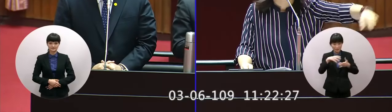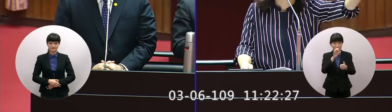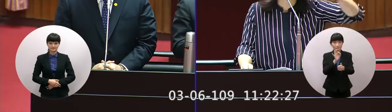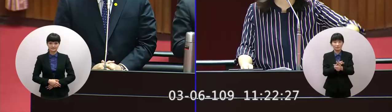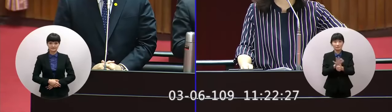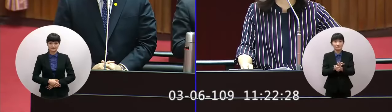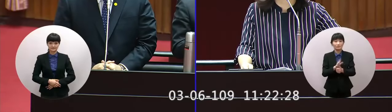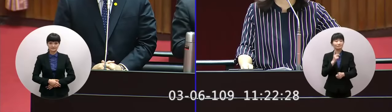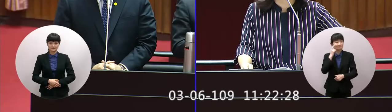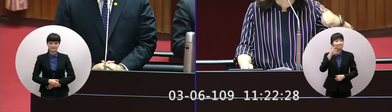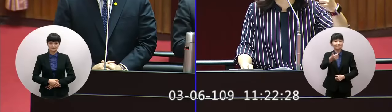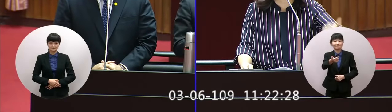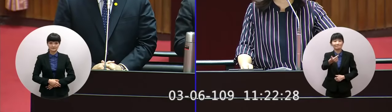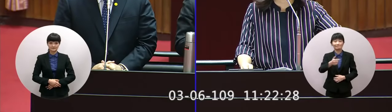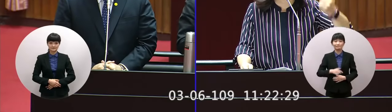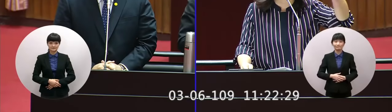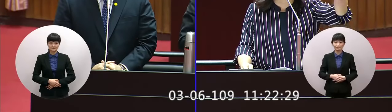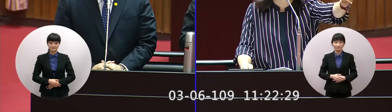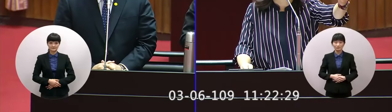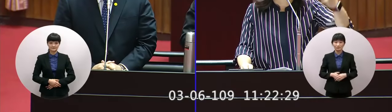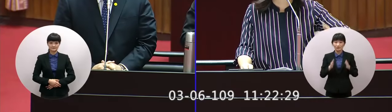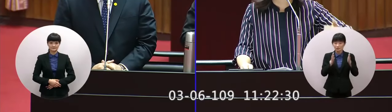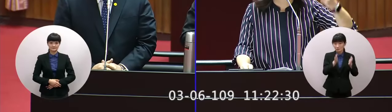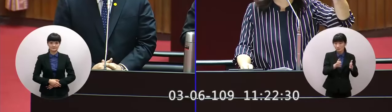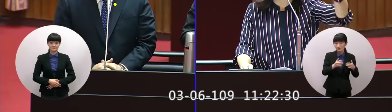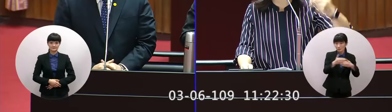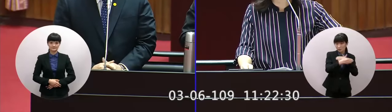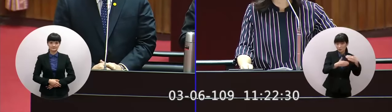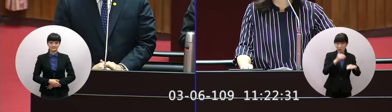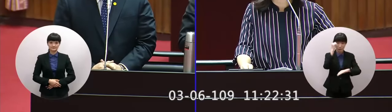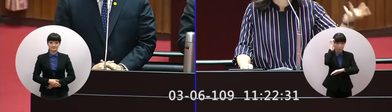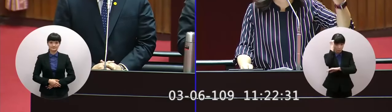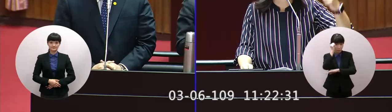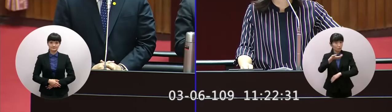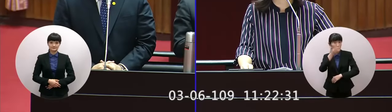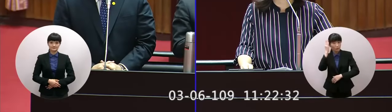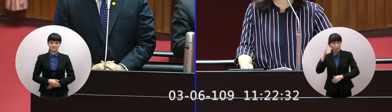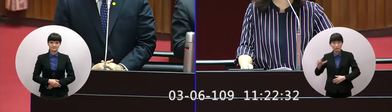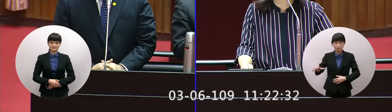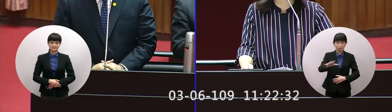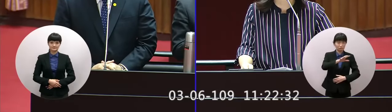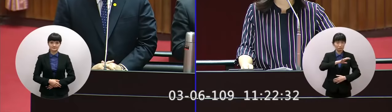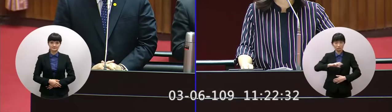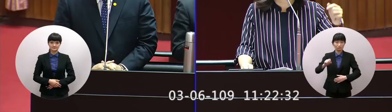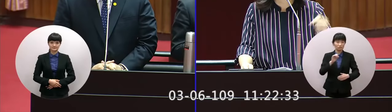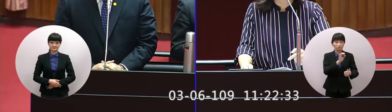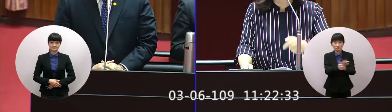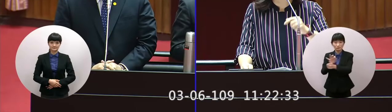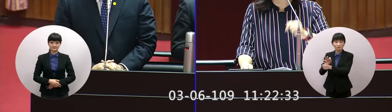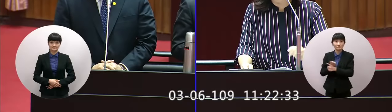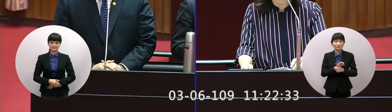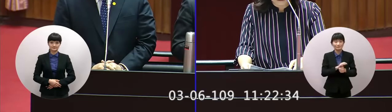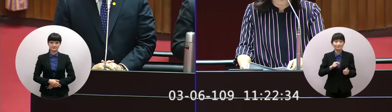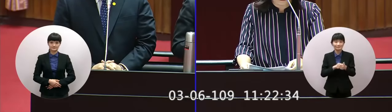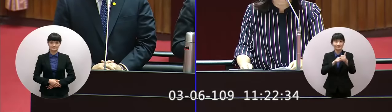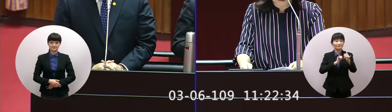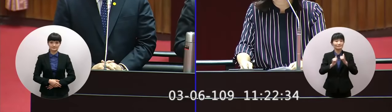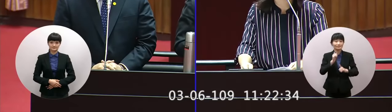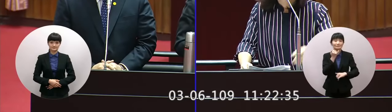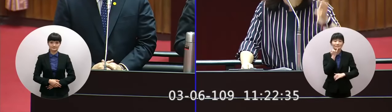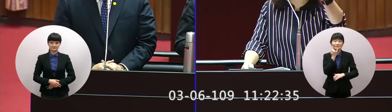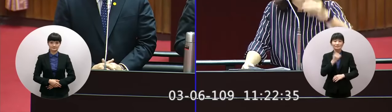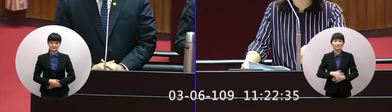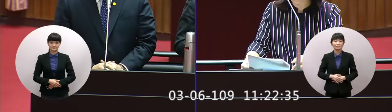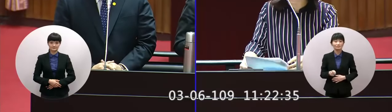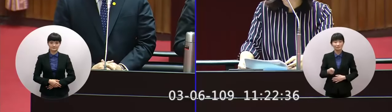我觉得可以比较全面的对交通、对住宿、对观光整体会有一个帮忙，所以这部分请你们纳入考